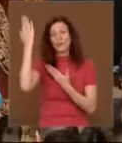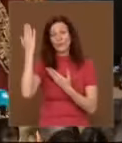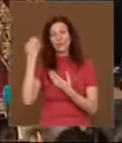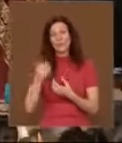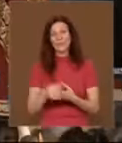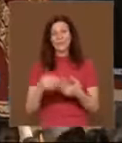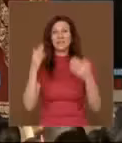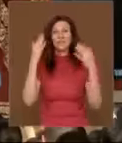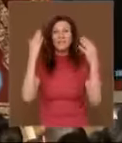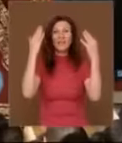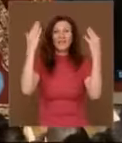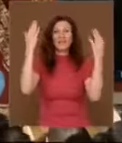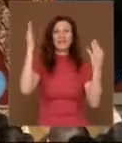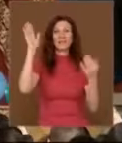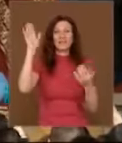Господи,